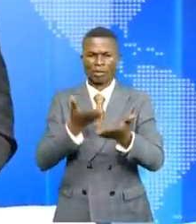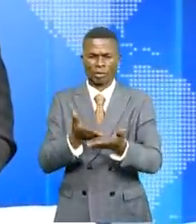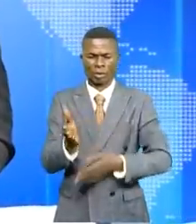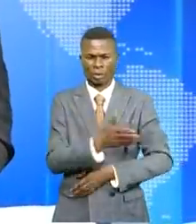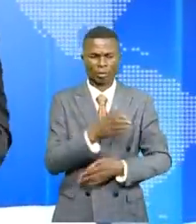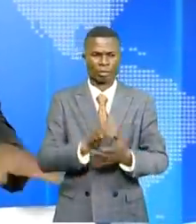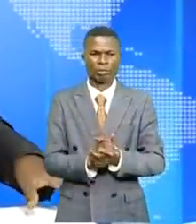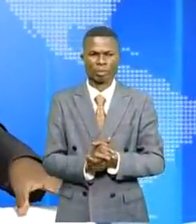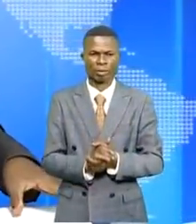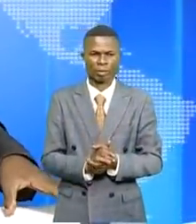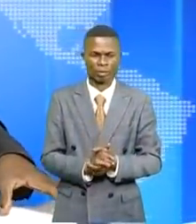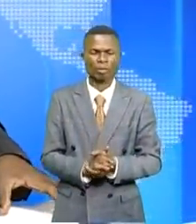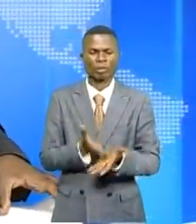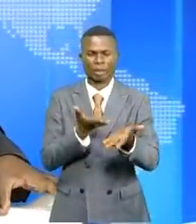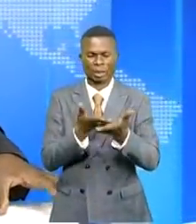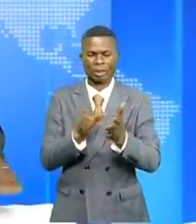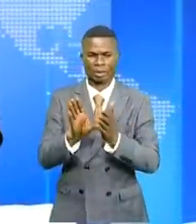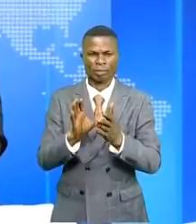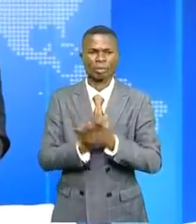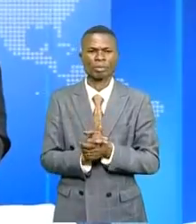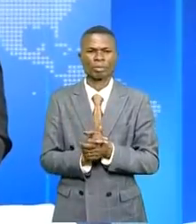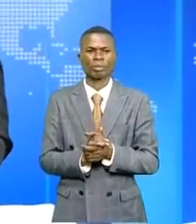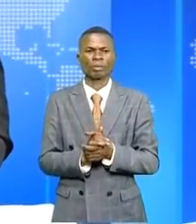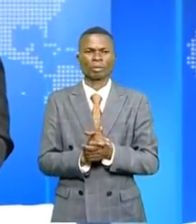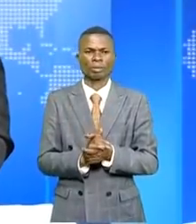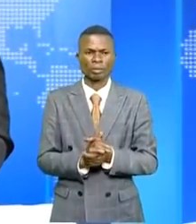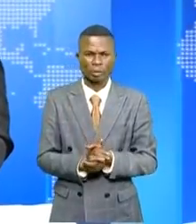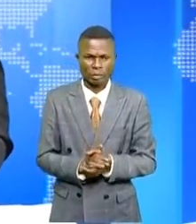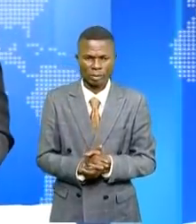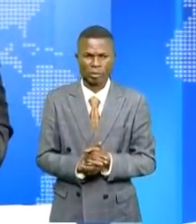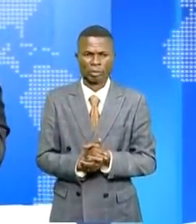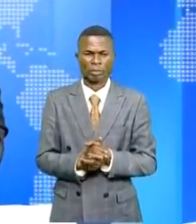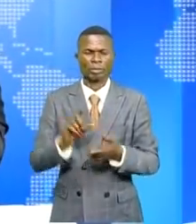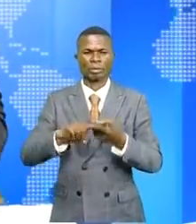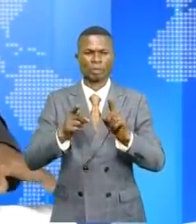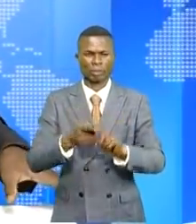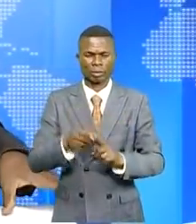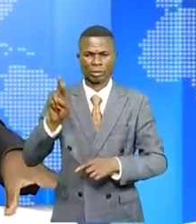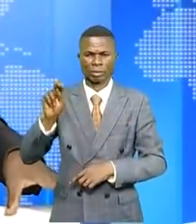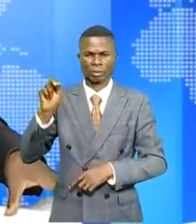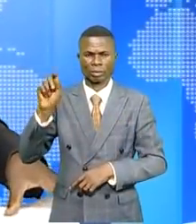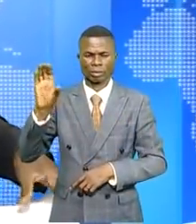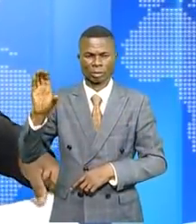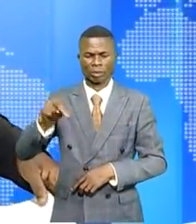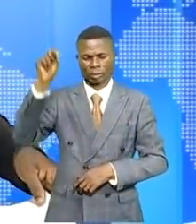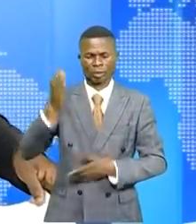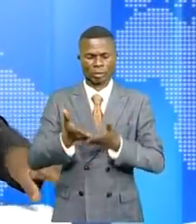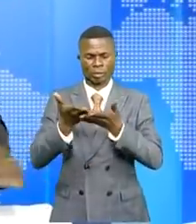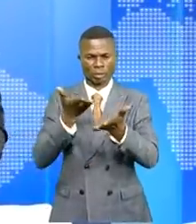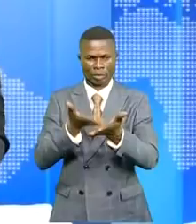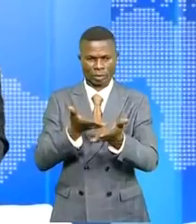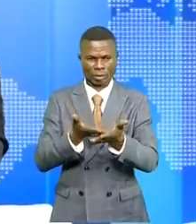Cédric Kenina a tout simplement servi de relais. Le reportage est signé par nos collègues de la RTNC Nord